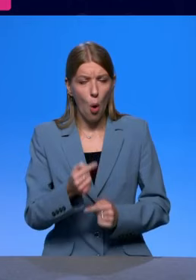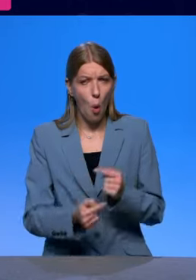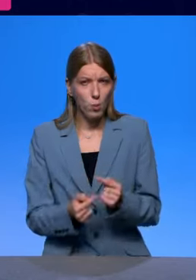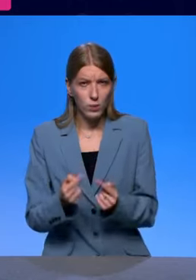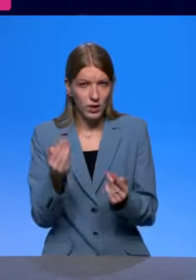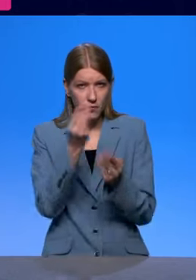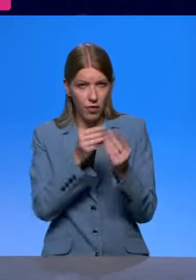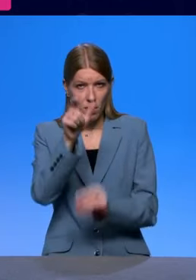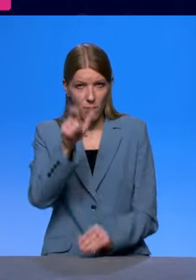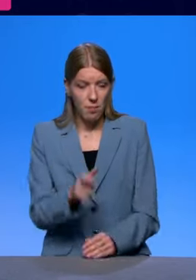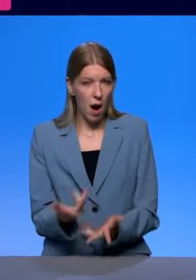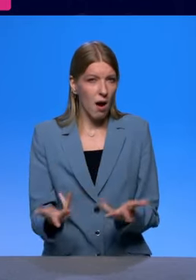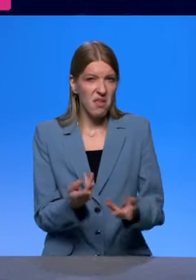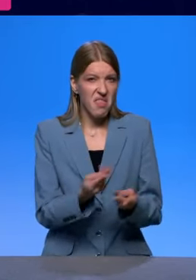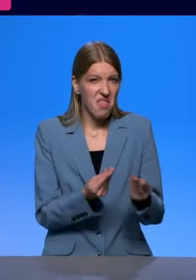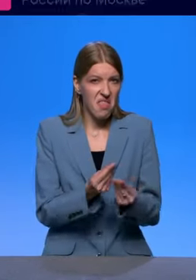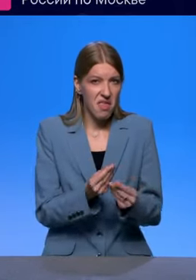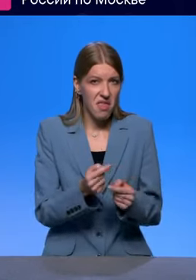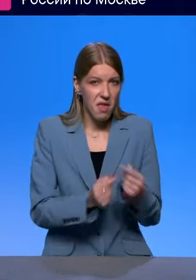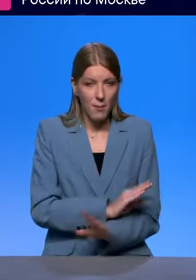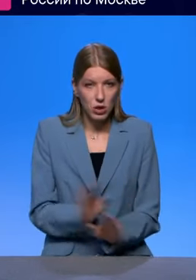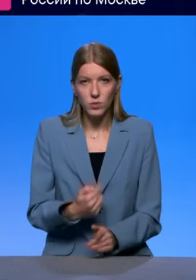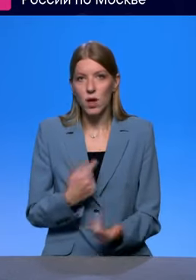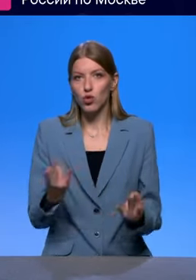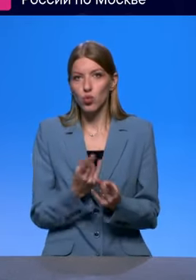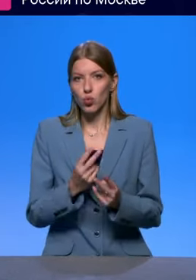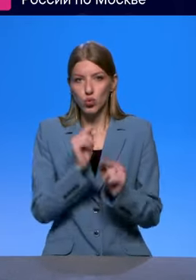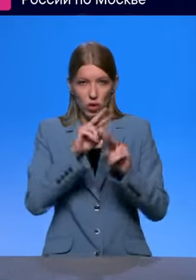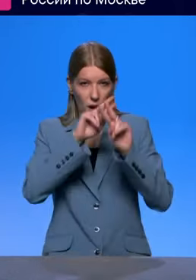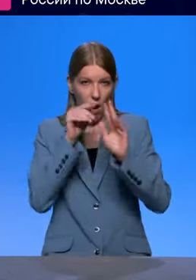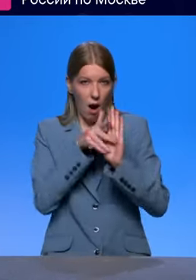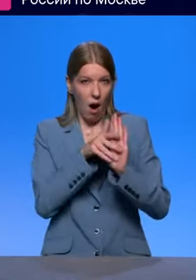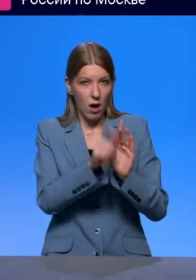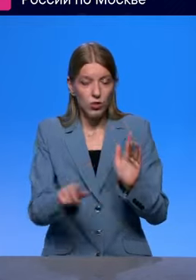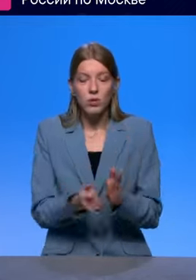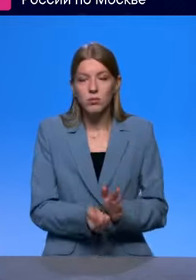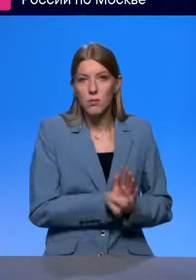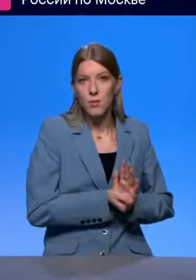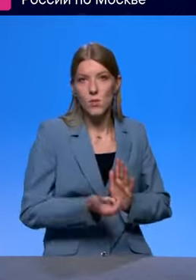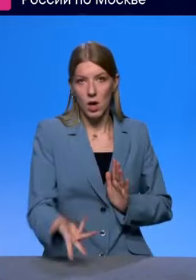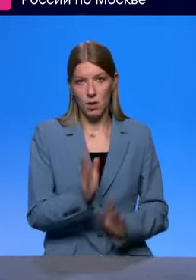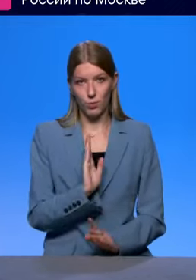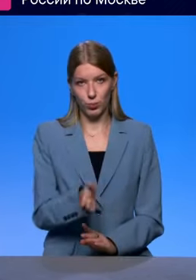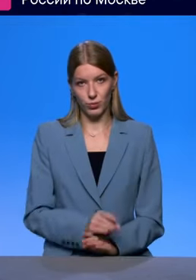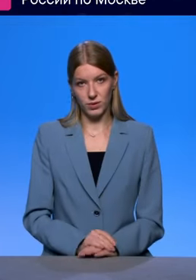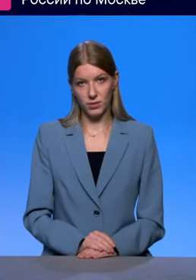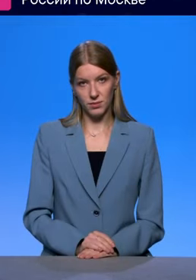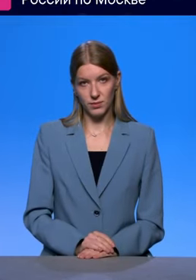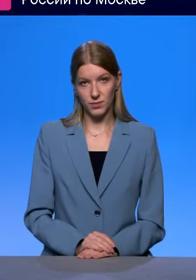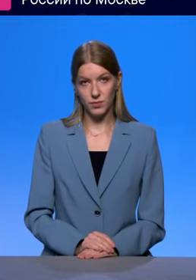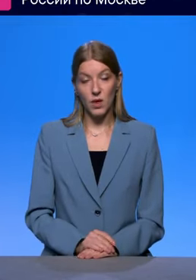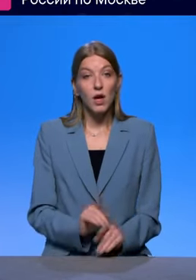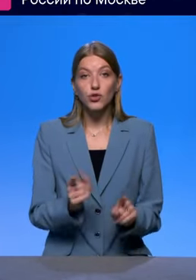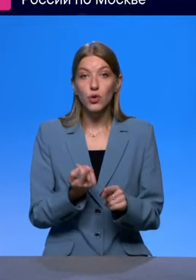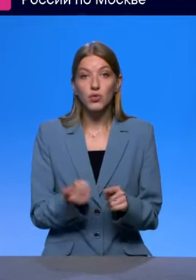еще какие-то там, я не знаю, понадобится мне там какой-нибудь астролог или кто-то еще, у меня их тоже будет тьма тьмущая, понимаете? Что с